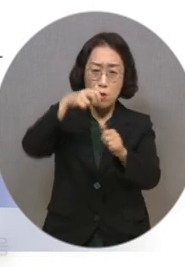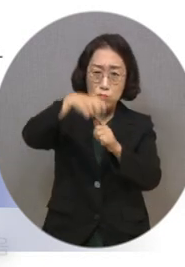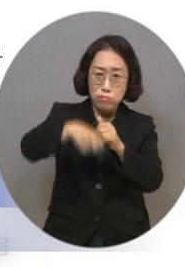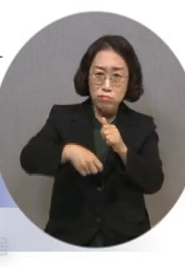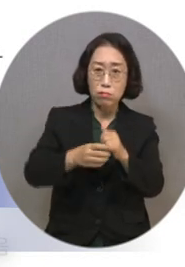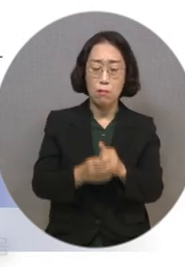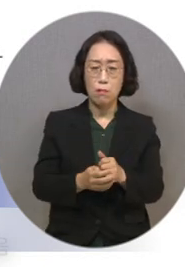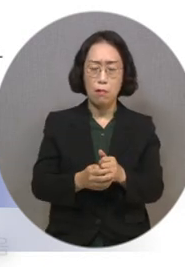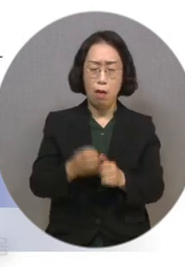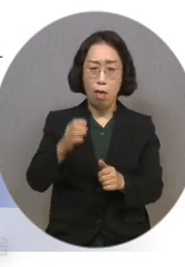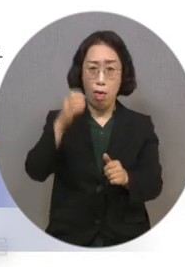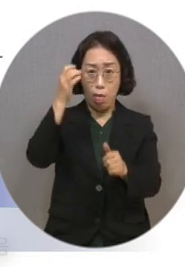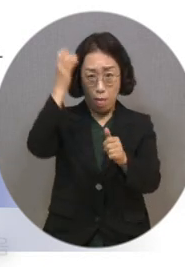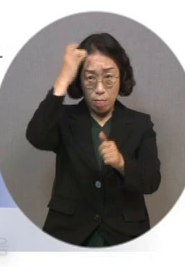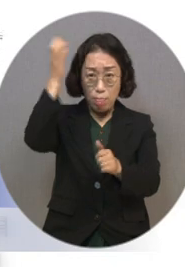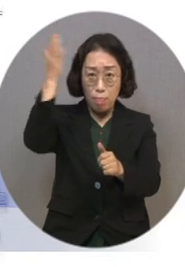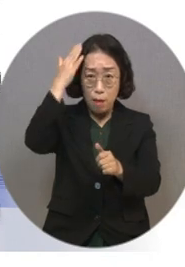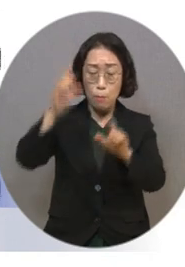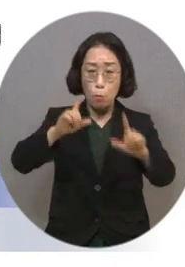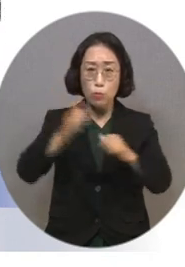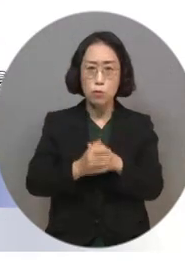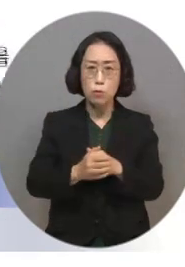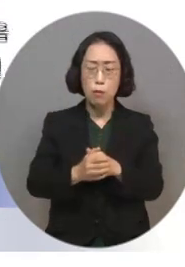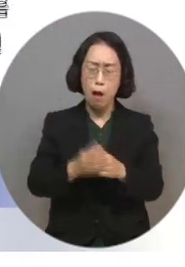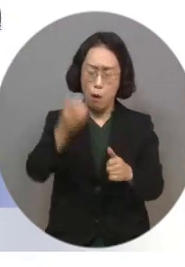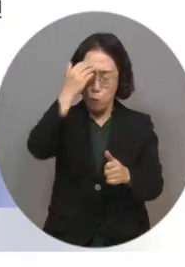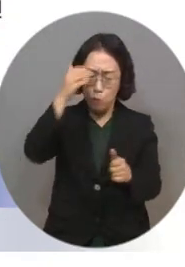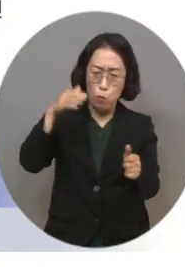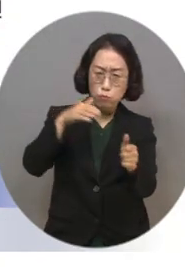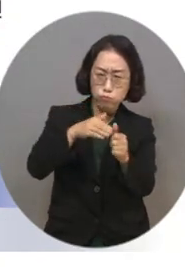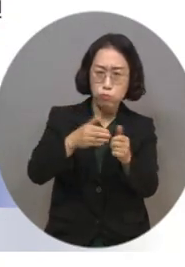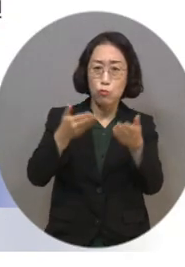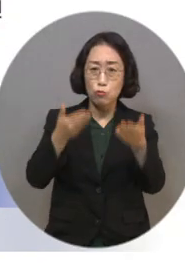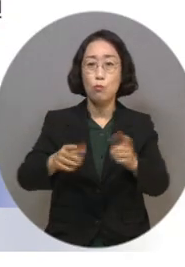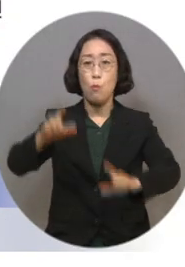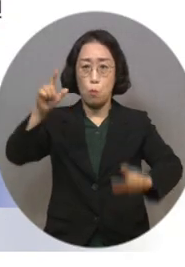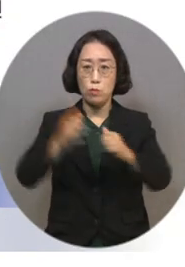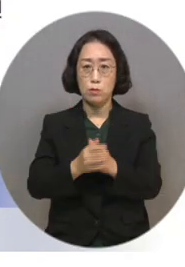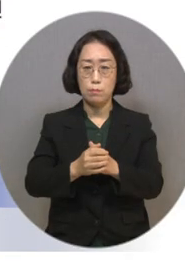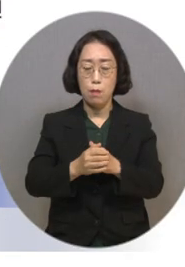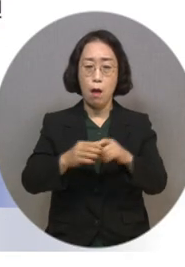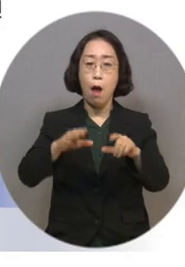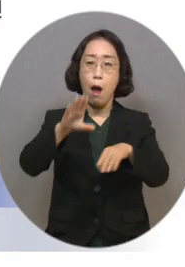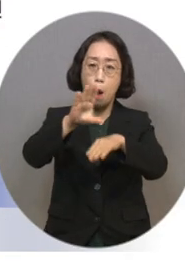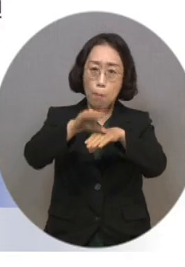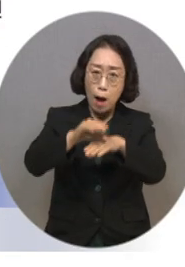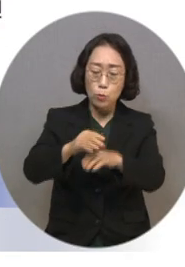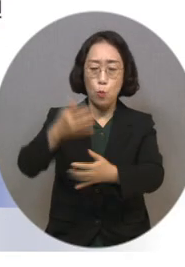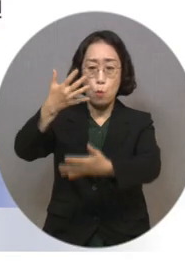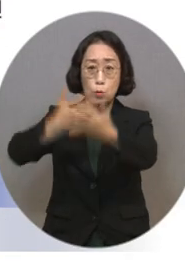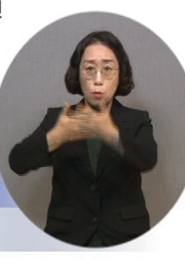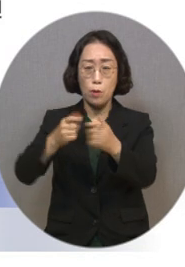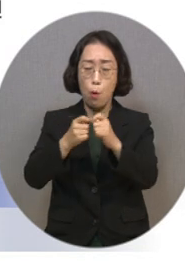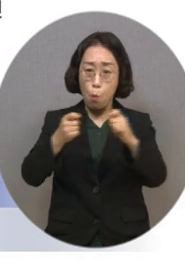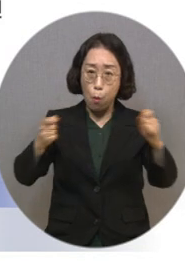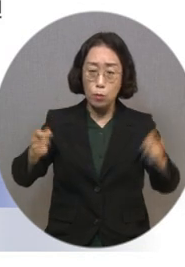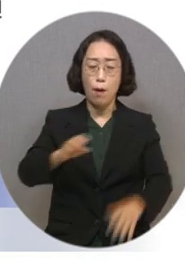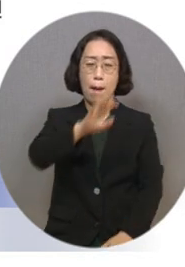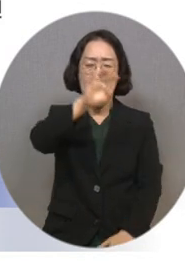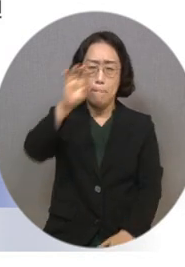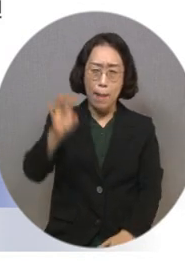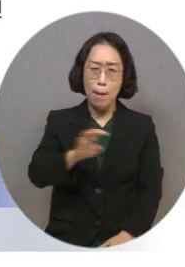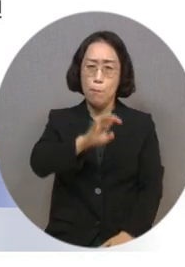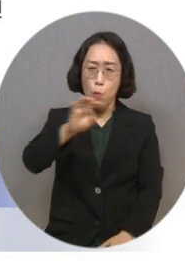등의 가학적인 행위를가 있는데요 이들은 방송과 콘텐츠라는 이름으로 오랜 기간 반복적으로